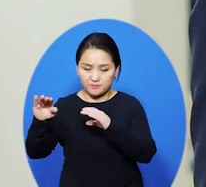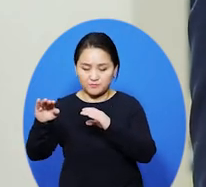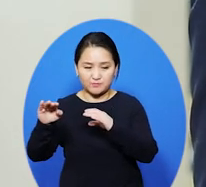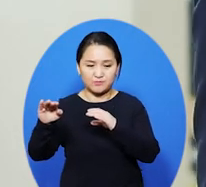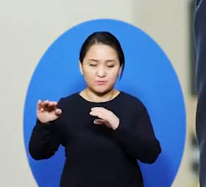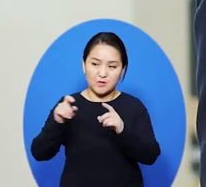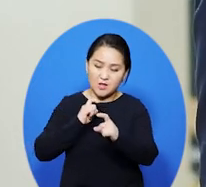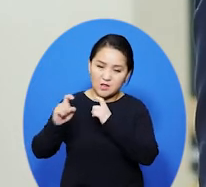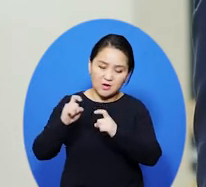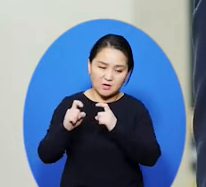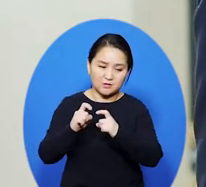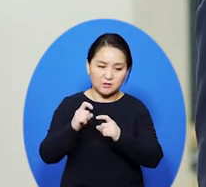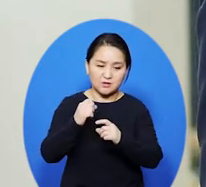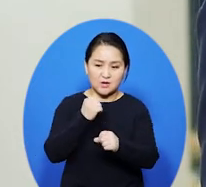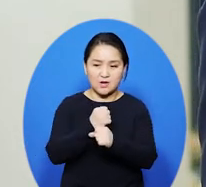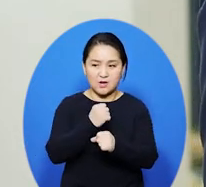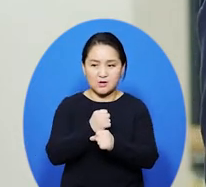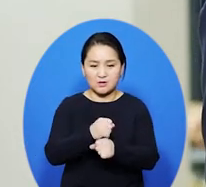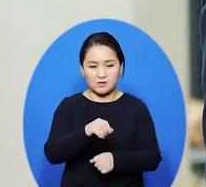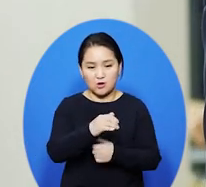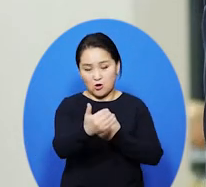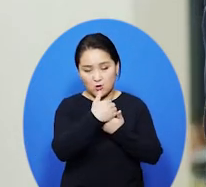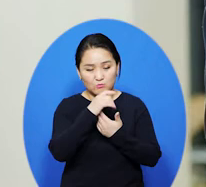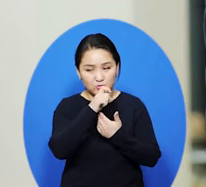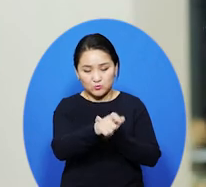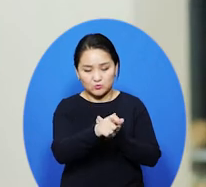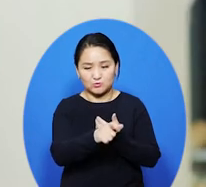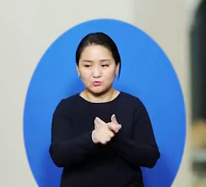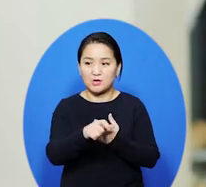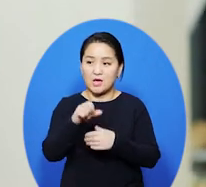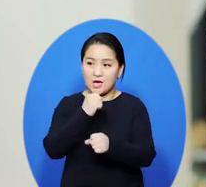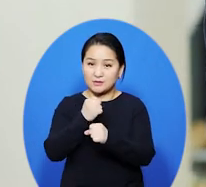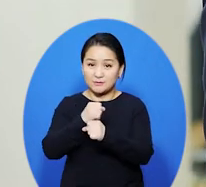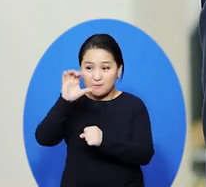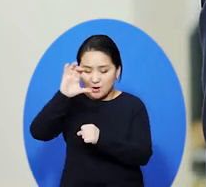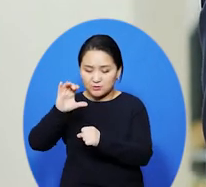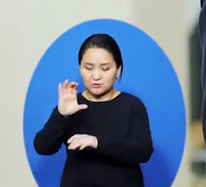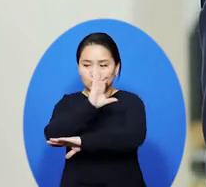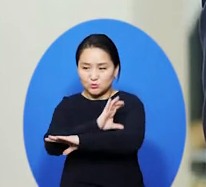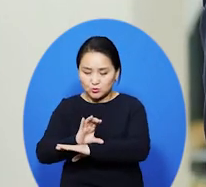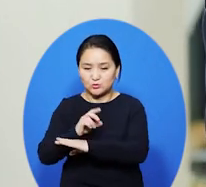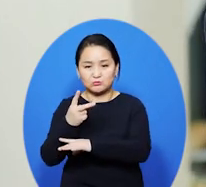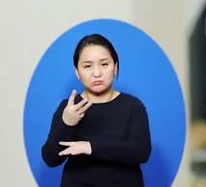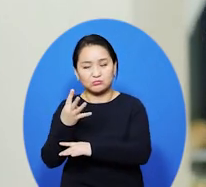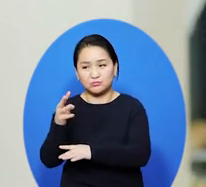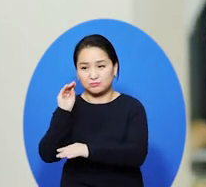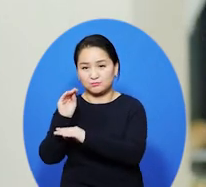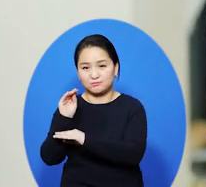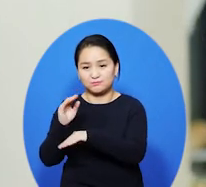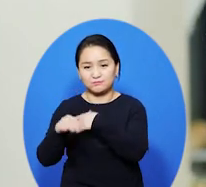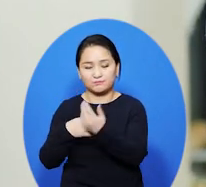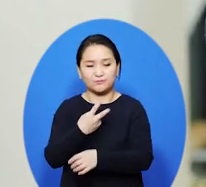явуулаад хооронд харилцаад ажил олгогчтойгоо бид нэр суралцсан байгаа. Хэддээ удаагийн сургалт оролцуулаад бидний сая